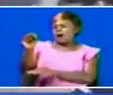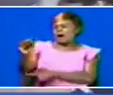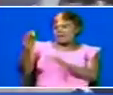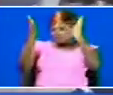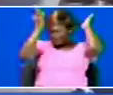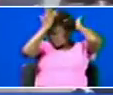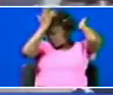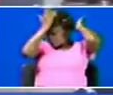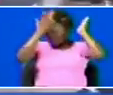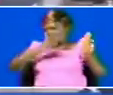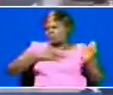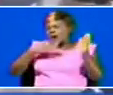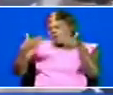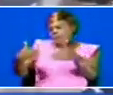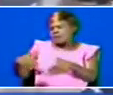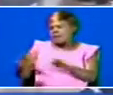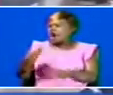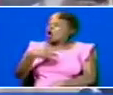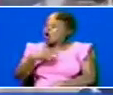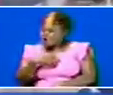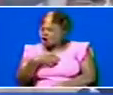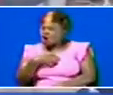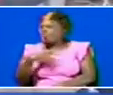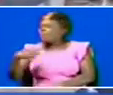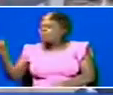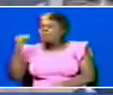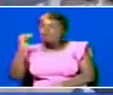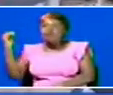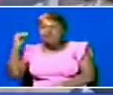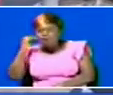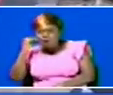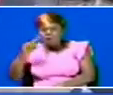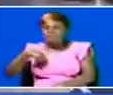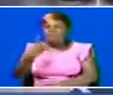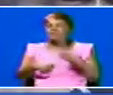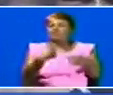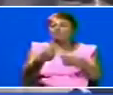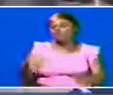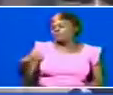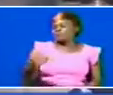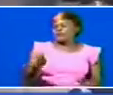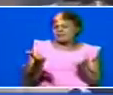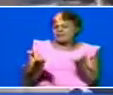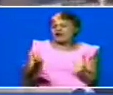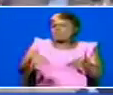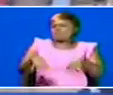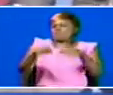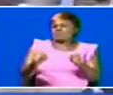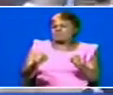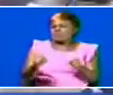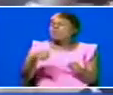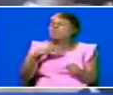askofu wetu ya kwamba, awache hii maneno, aritaya, aende nyumbani, auwe kukaa. Tuendeleshe diocese. Sasa anashikilia, anataka kuwa